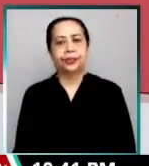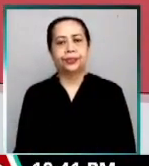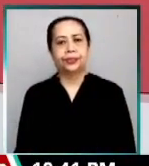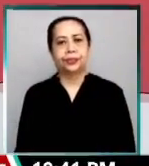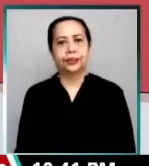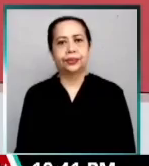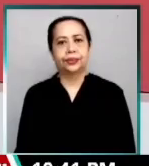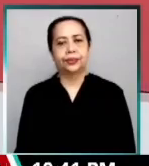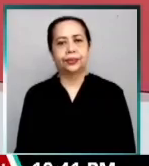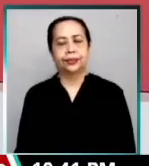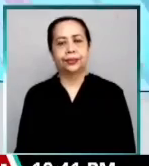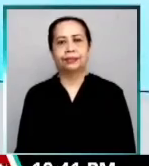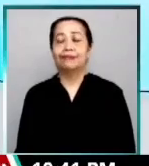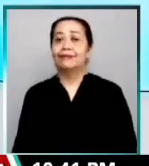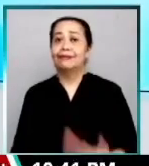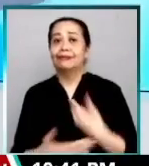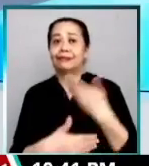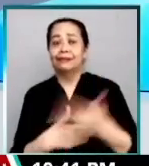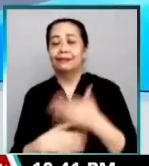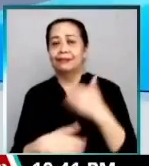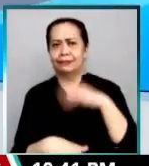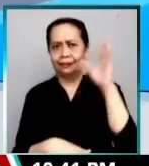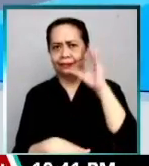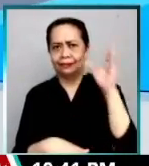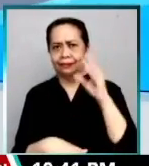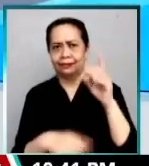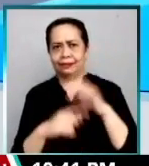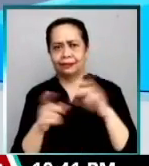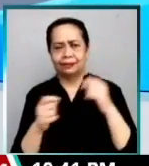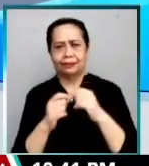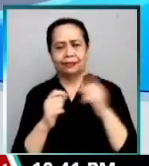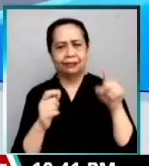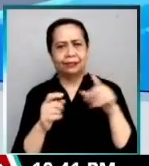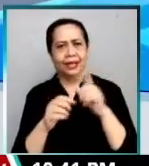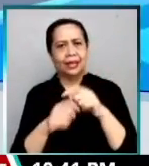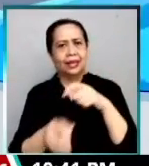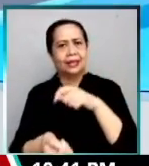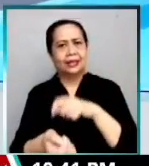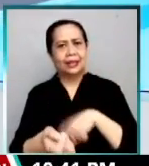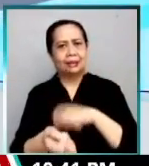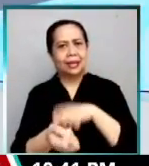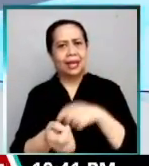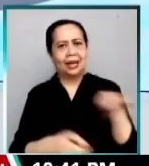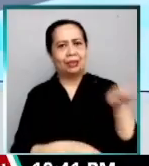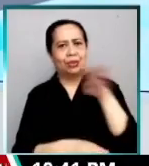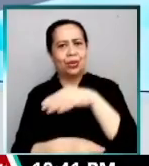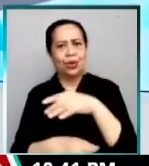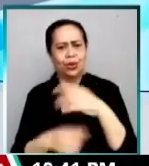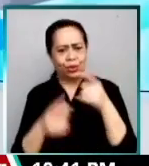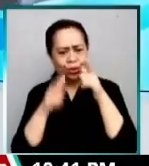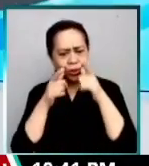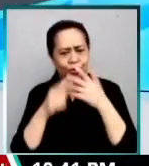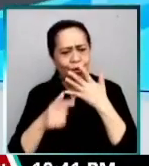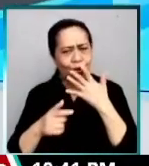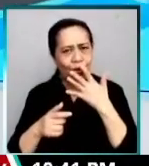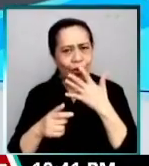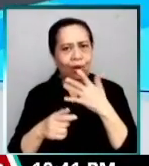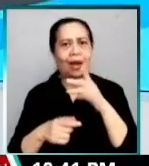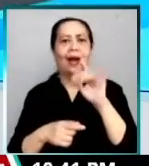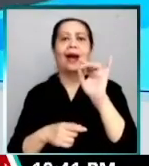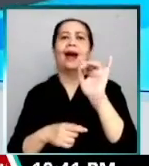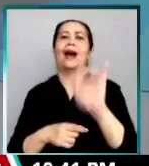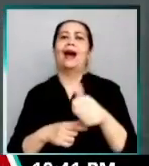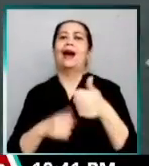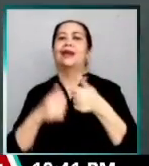May kakaibang ilaw na nakikita sa karagatan ng Tagbilaran, Bohol. Ang mga yan, nagkakarera pa lang mga